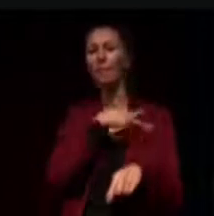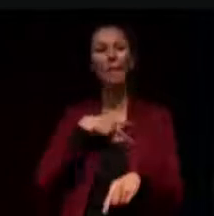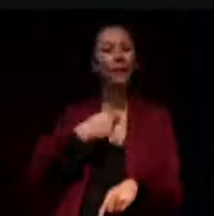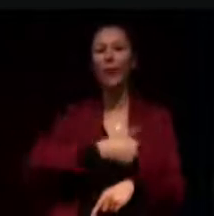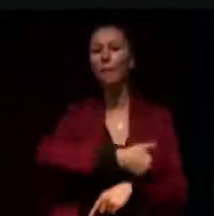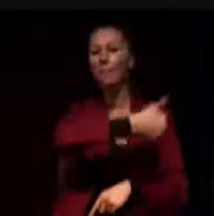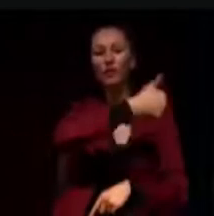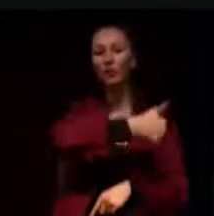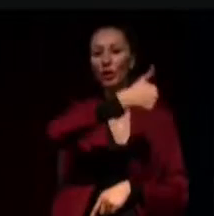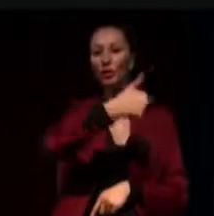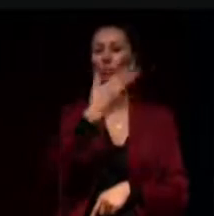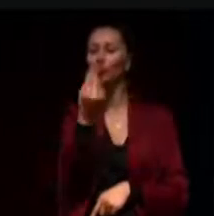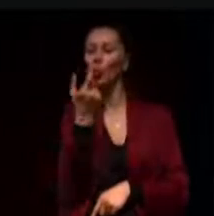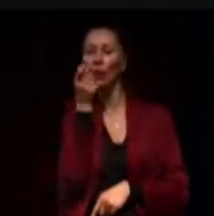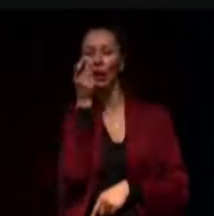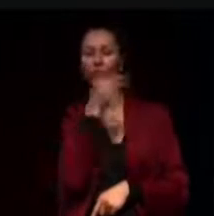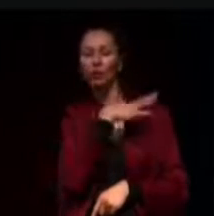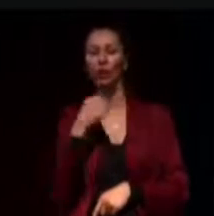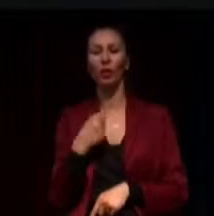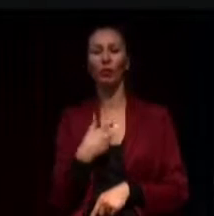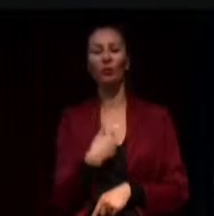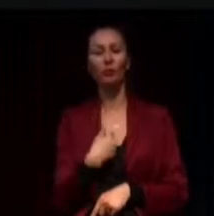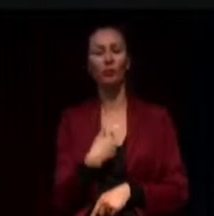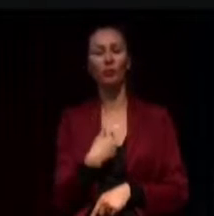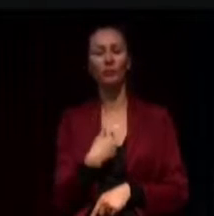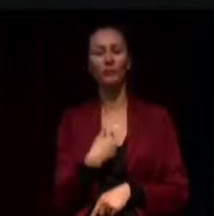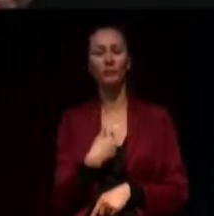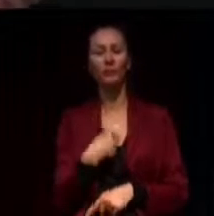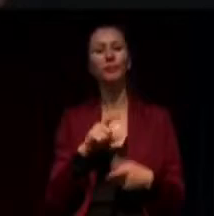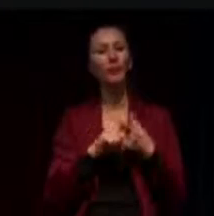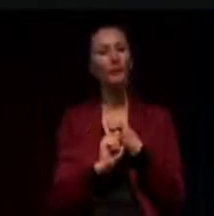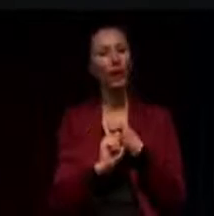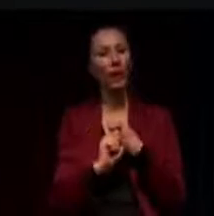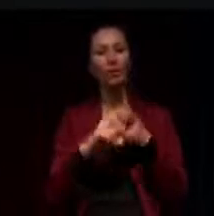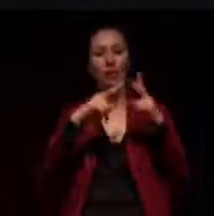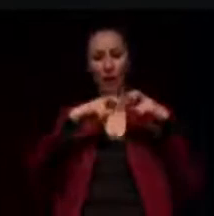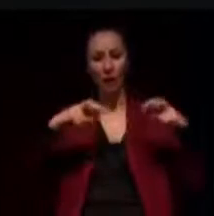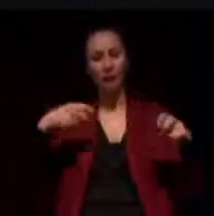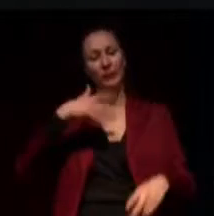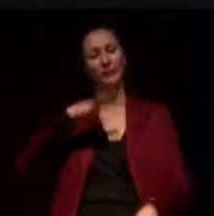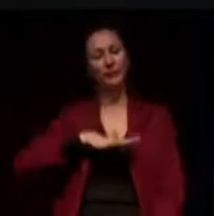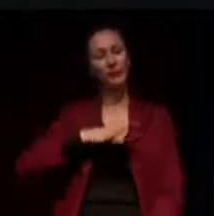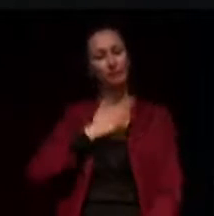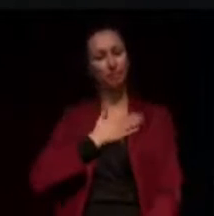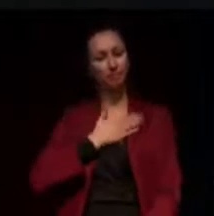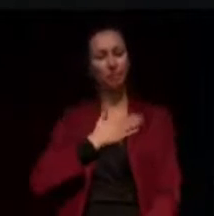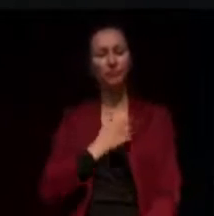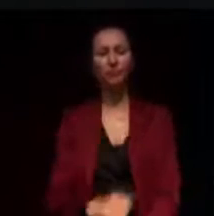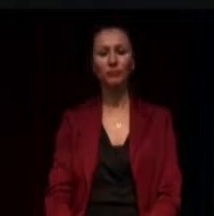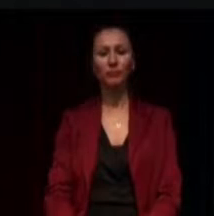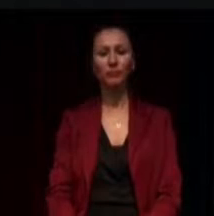belediye başkanları çok ilgimi çekti. Ve araştırmak istedim.